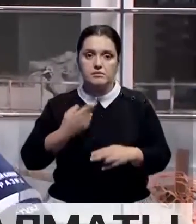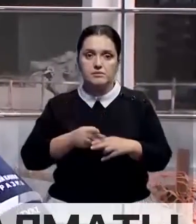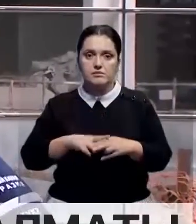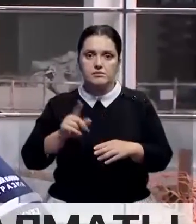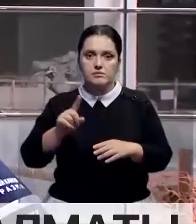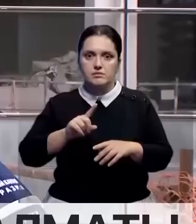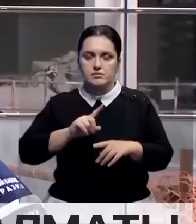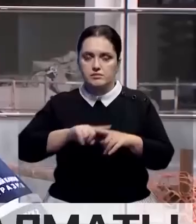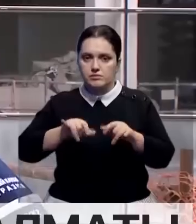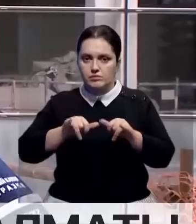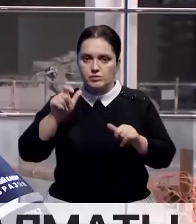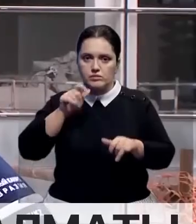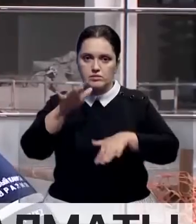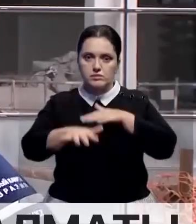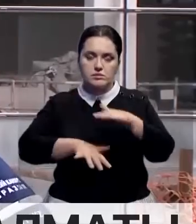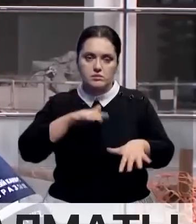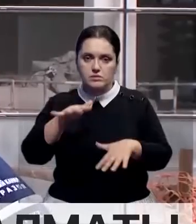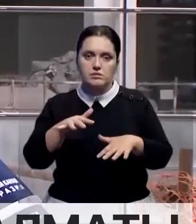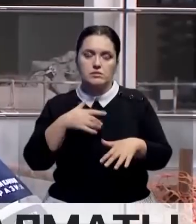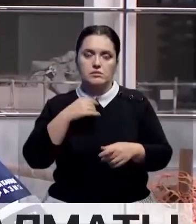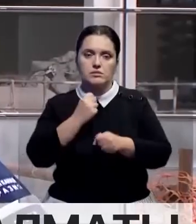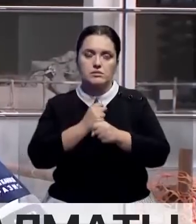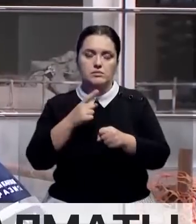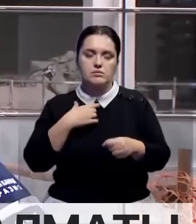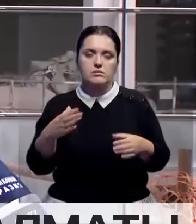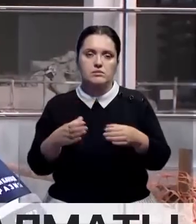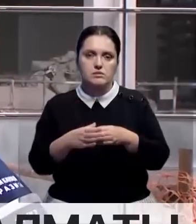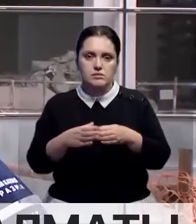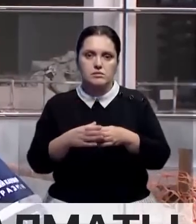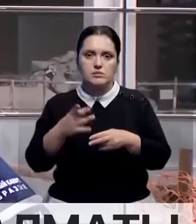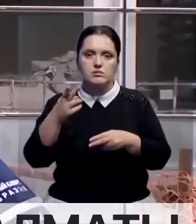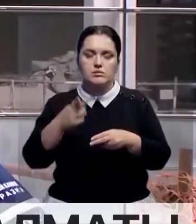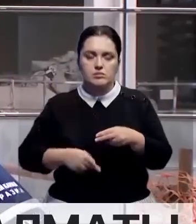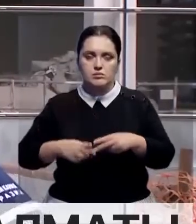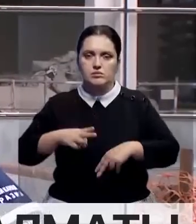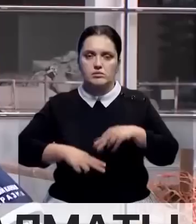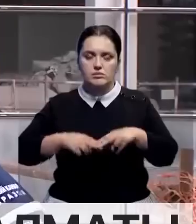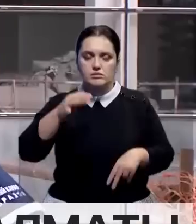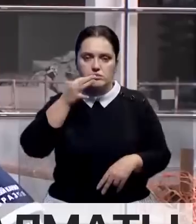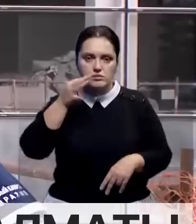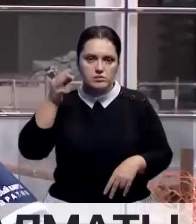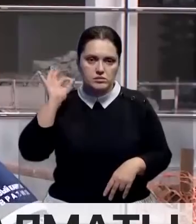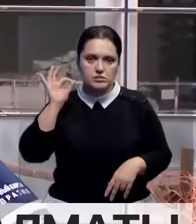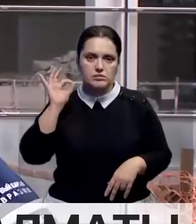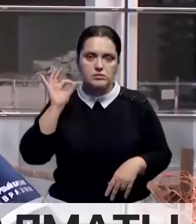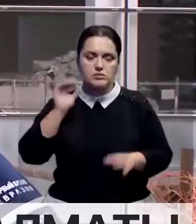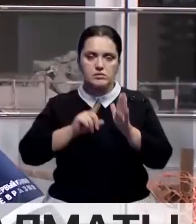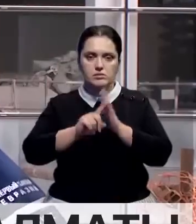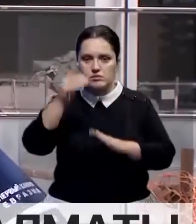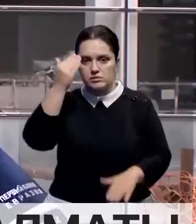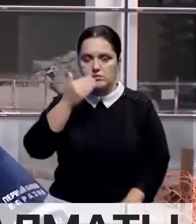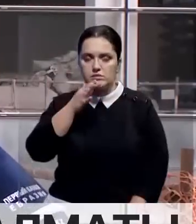рост пассажиропотока, мы делаем все для того, чтобы наша компания-подрядчик закончила строительство чуть раньше, к началу летнего